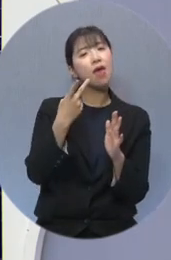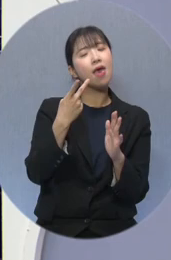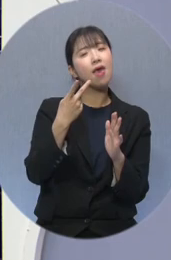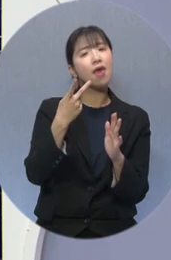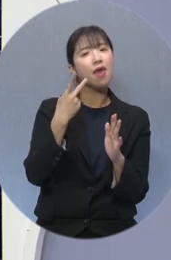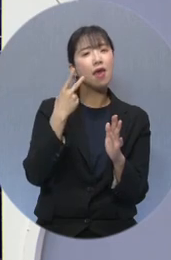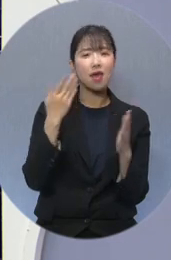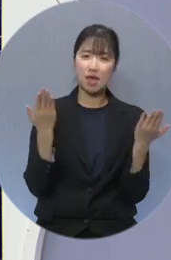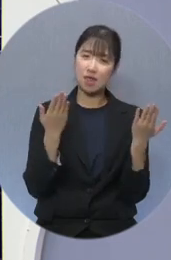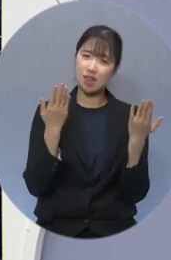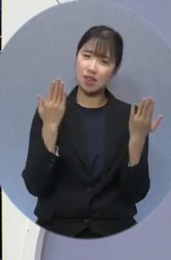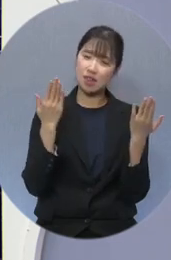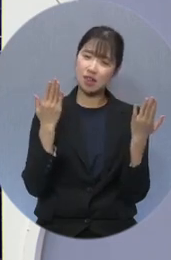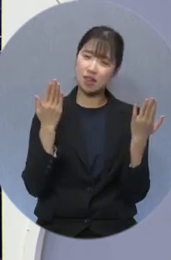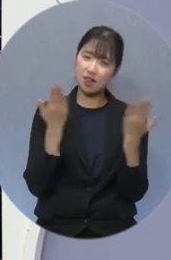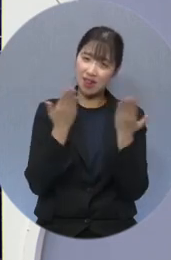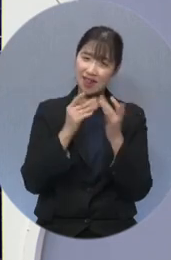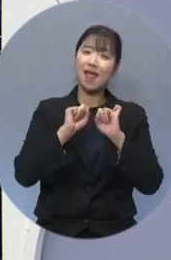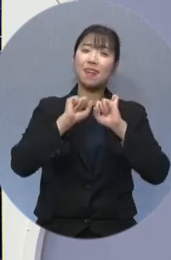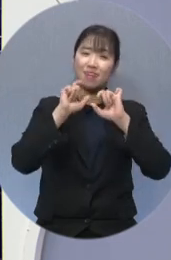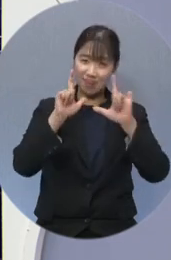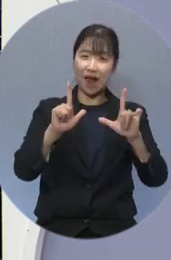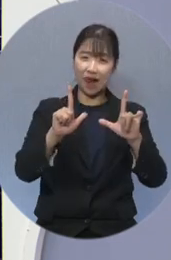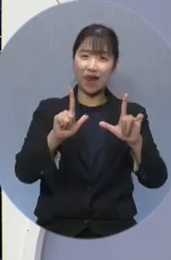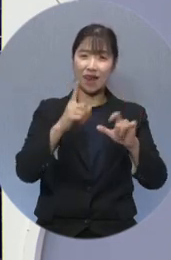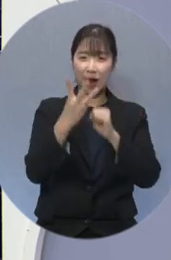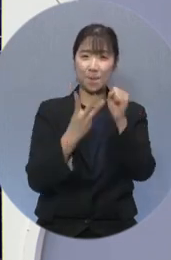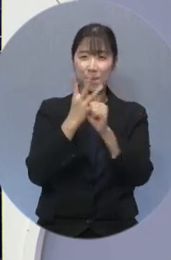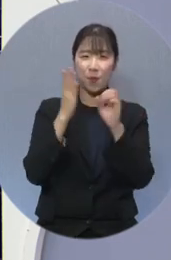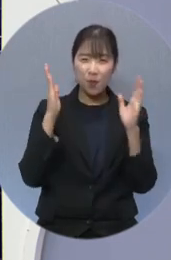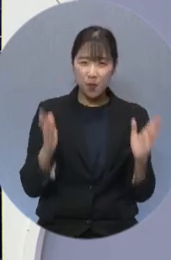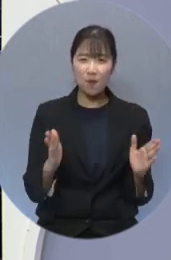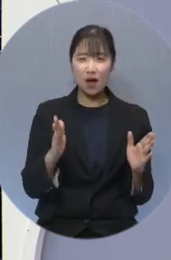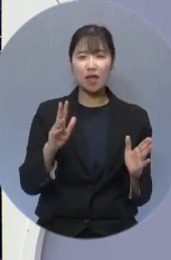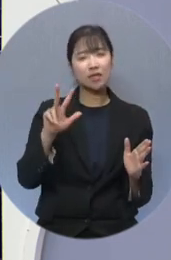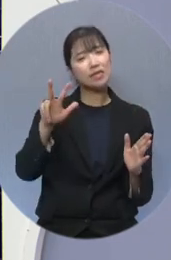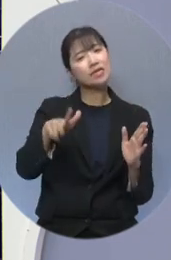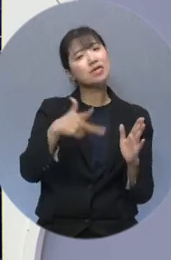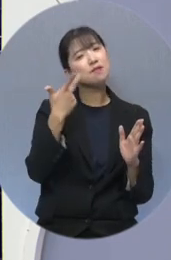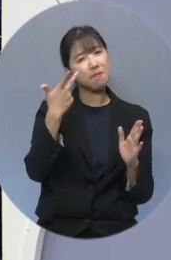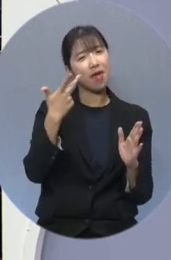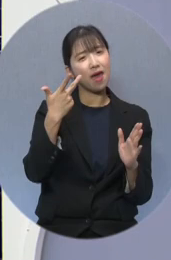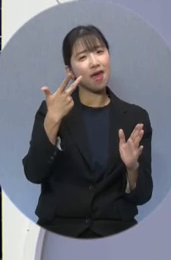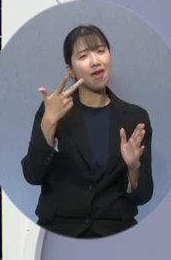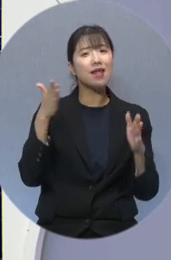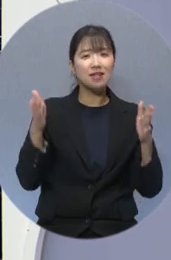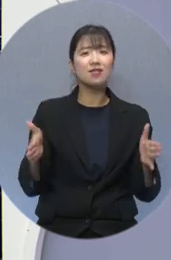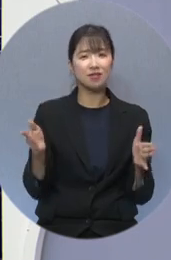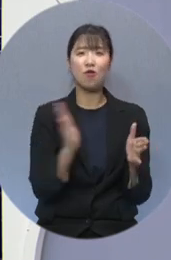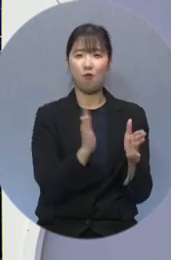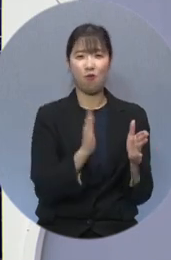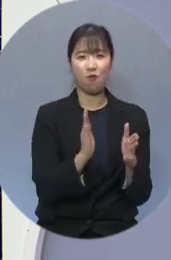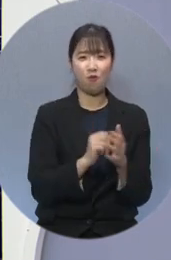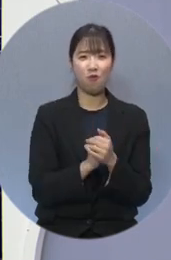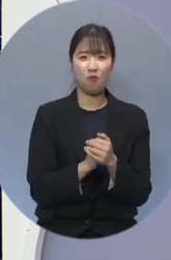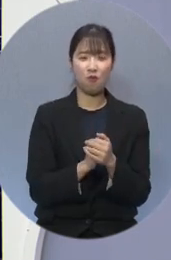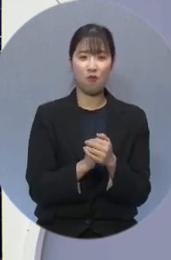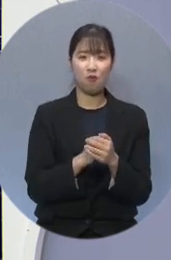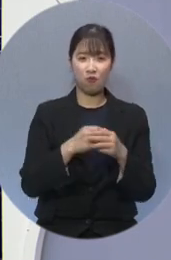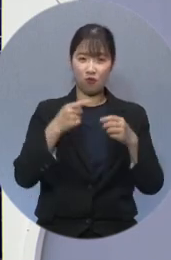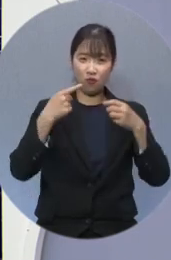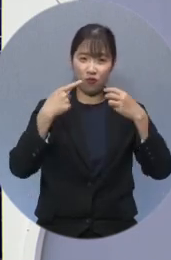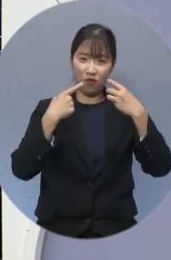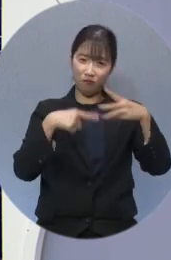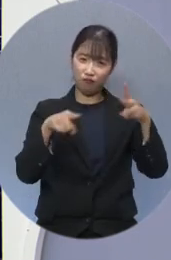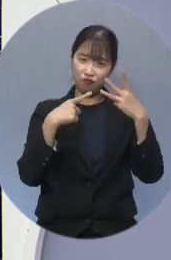그러니까 어이구. 전체 일하는 날짜, 3년 동안 일하는 날짜에 한 700일 정도 되는데 적어도 3분의 1